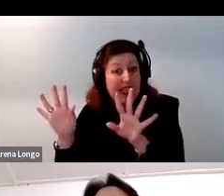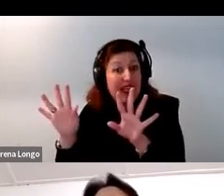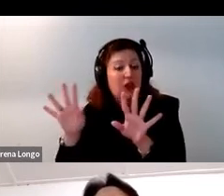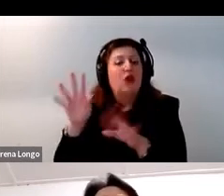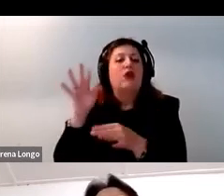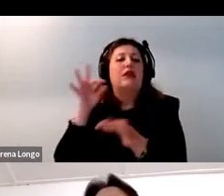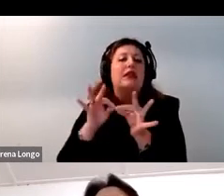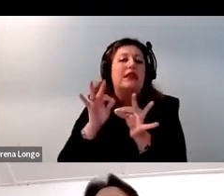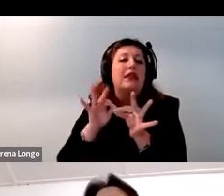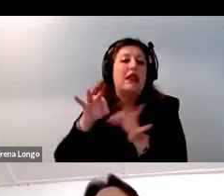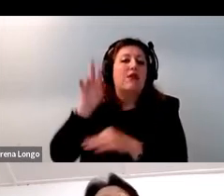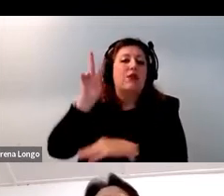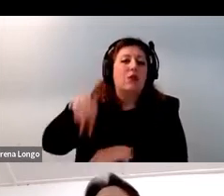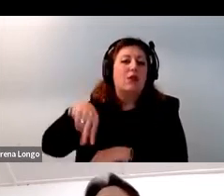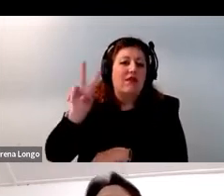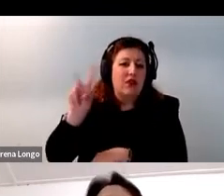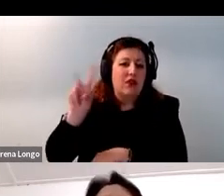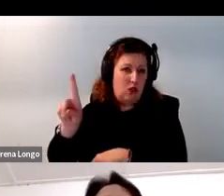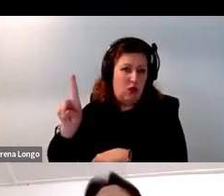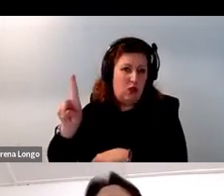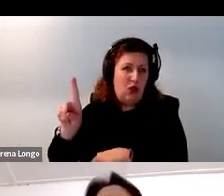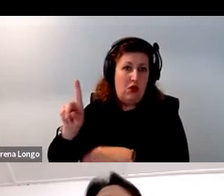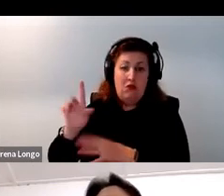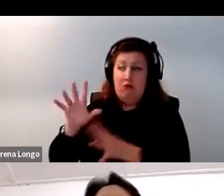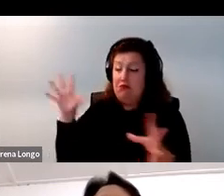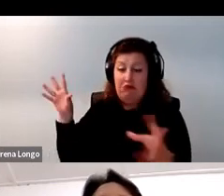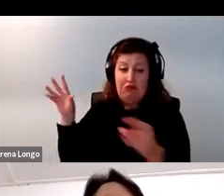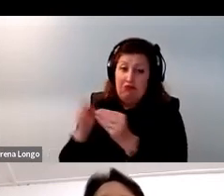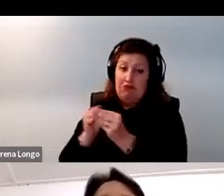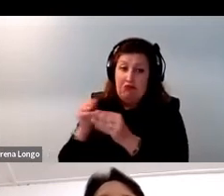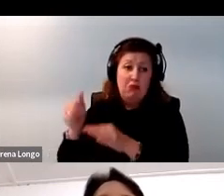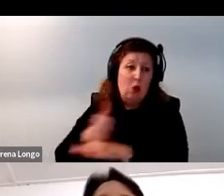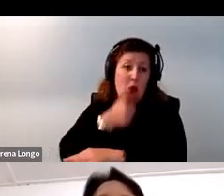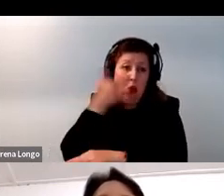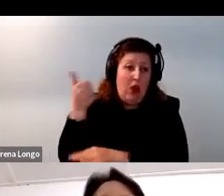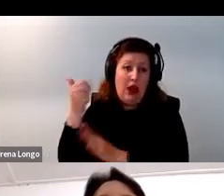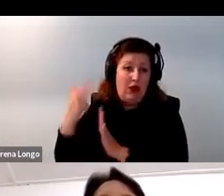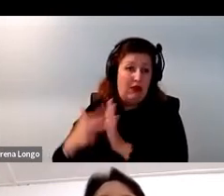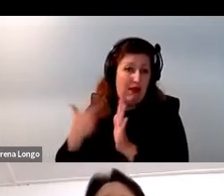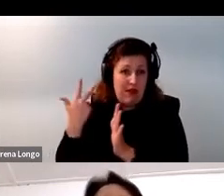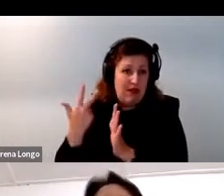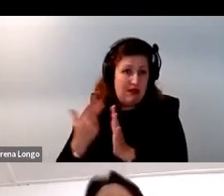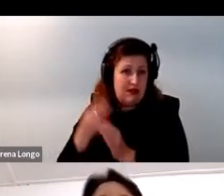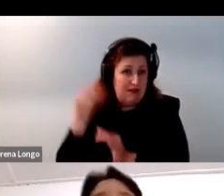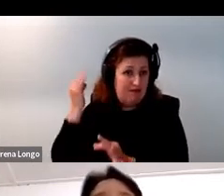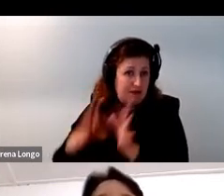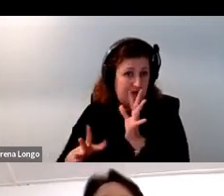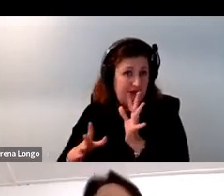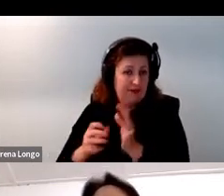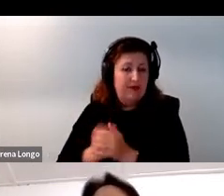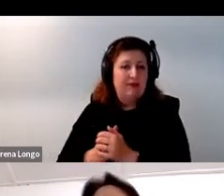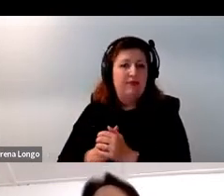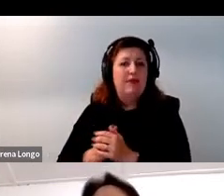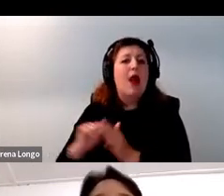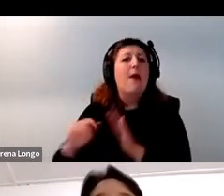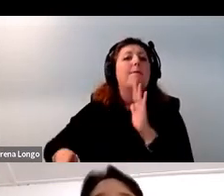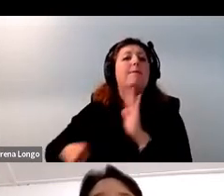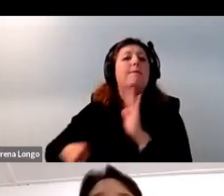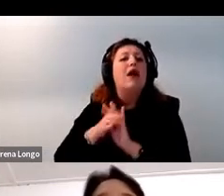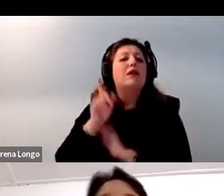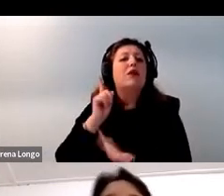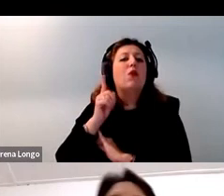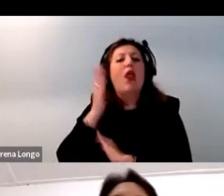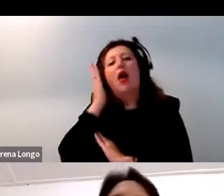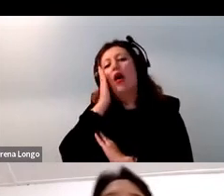2021. Esatto, quindi un anno. Meno un anno e 3 mesi, sì. Il primo lavoro è stato il dormitorio,